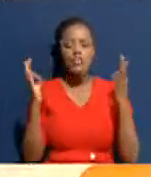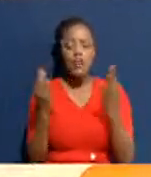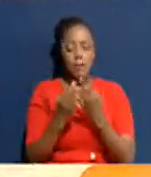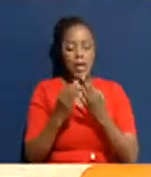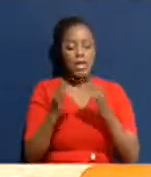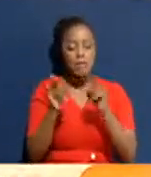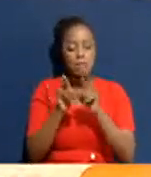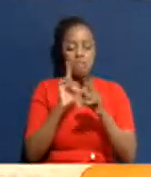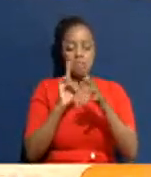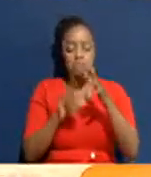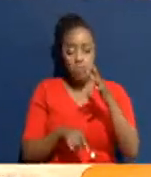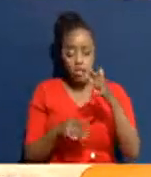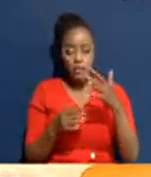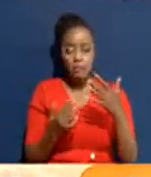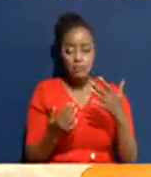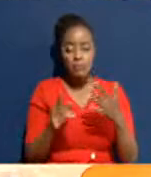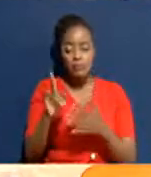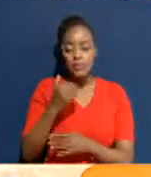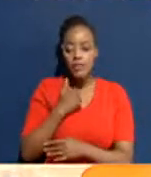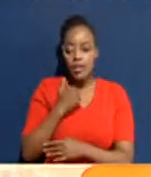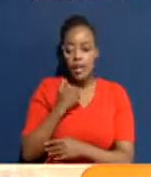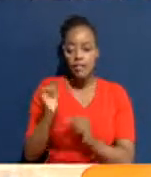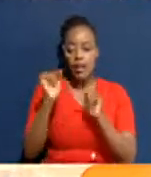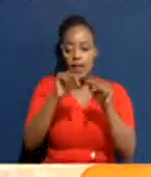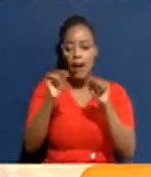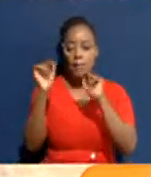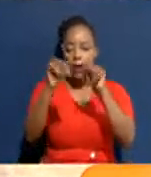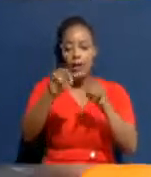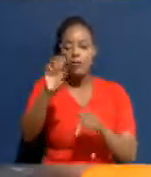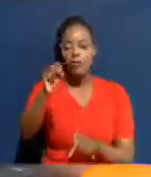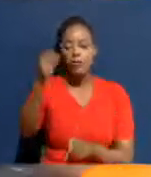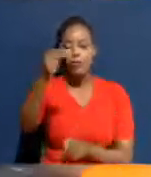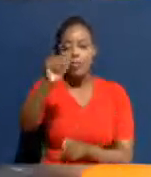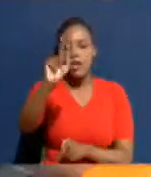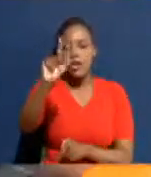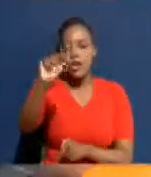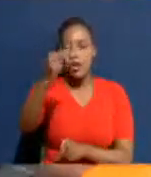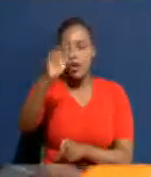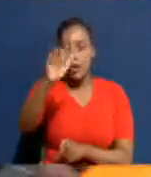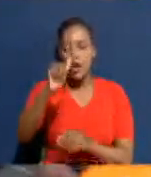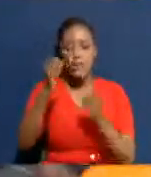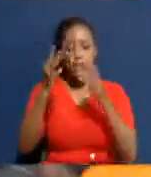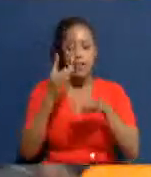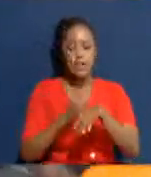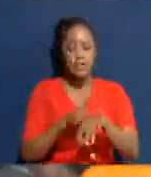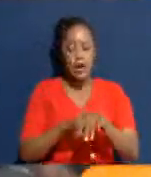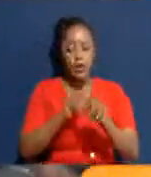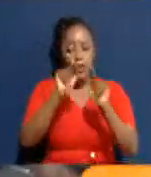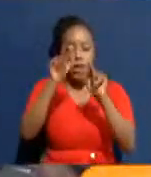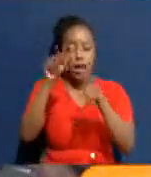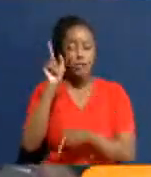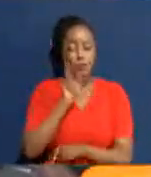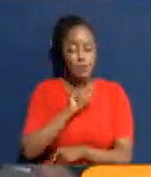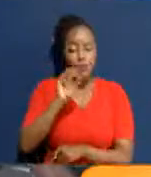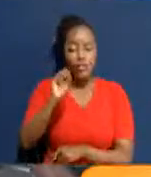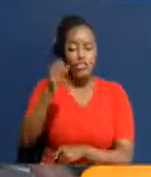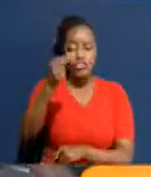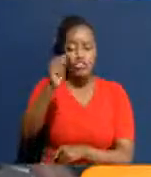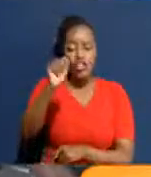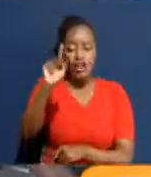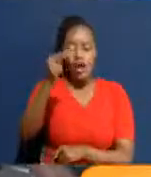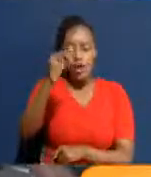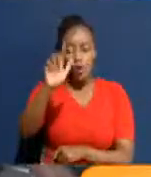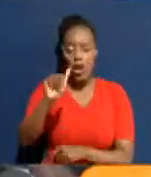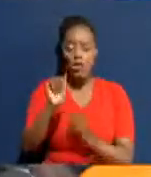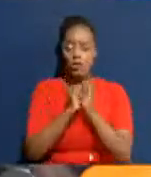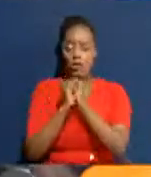hivyo ikidai kuwa wamekuwa wakija Shakahola mara nyingi. Tumewahi kuenda Shakahola na nini ni mama